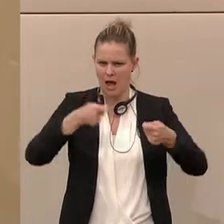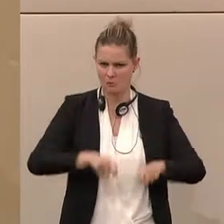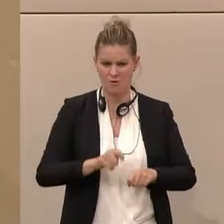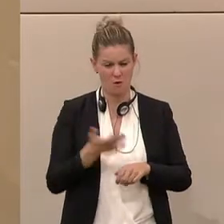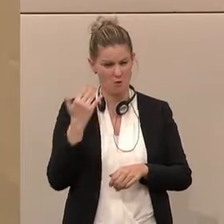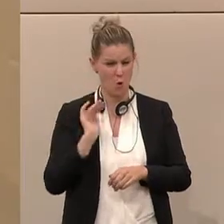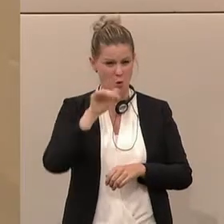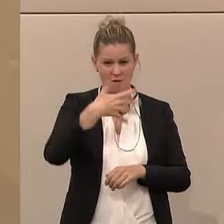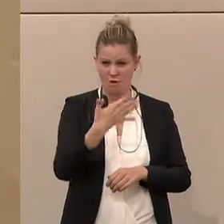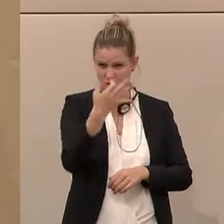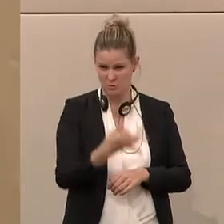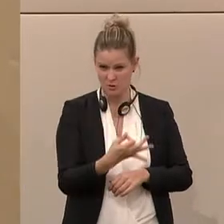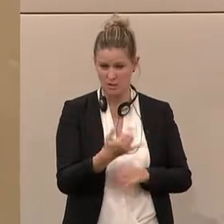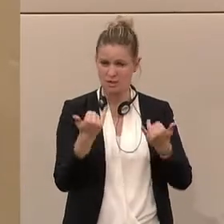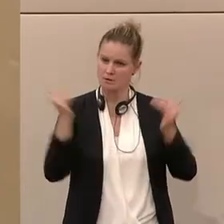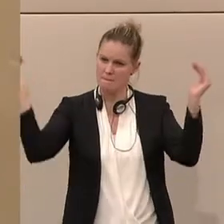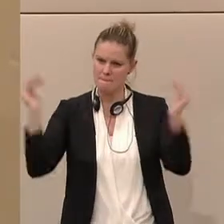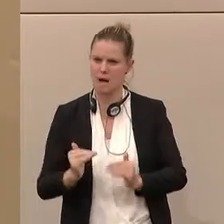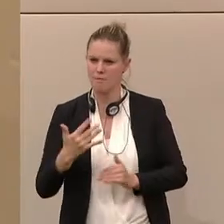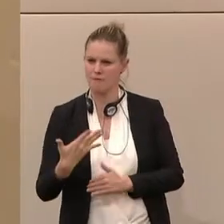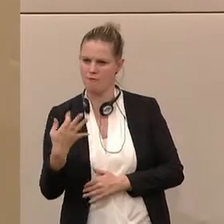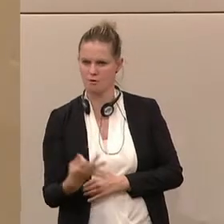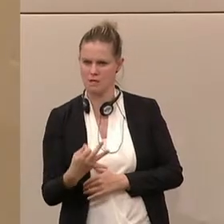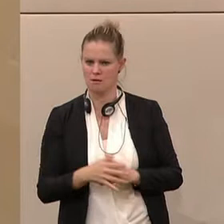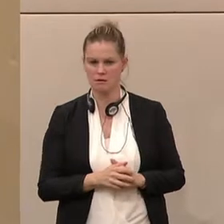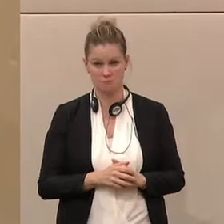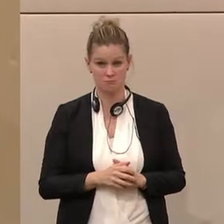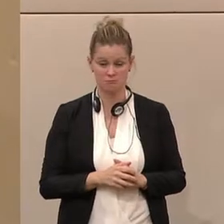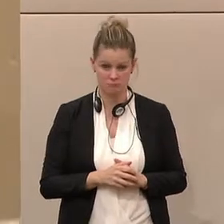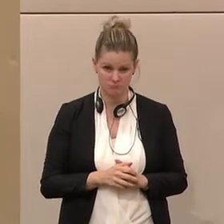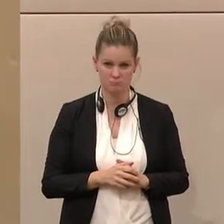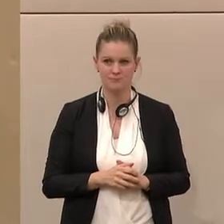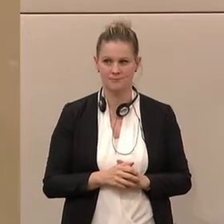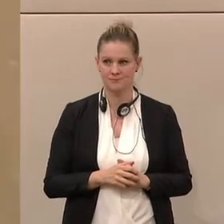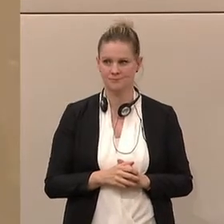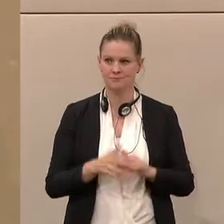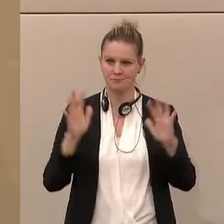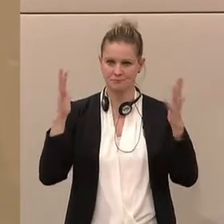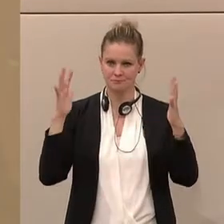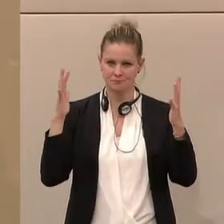betragen hat, ist nun auf etwa 5% zurückgegangen.